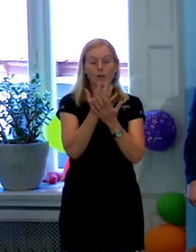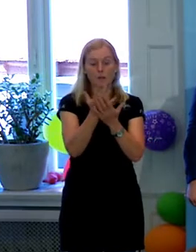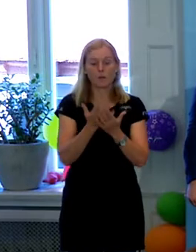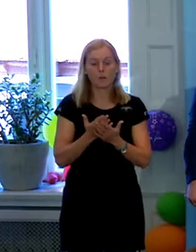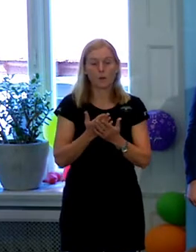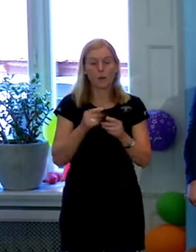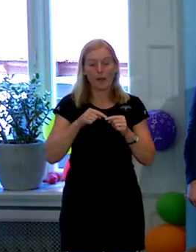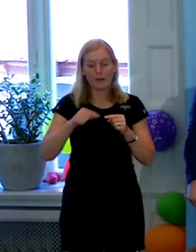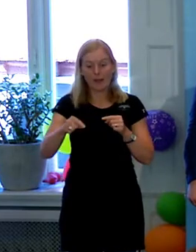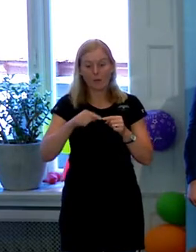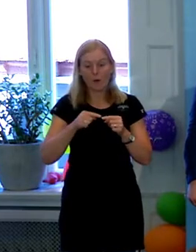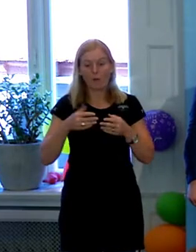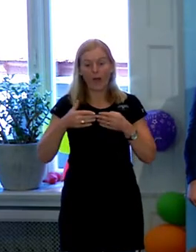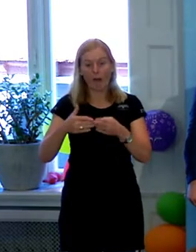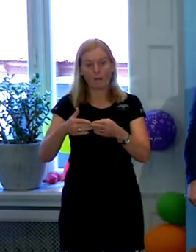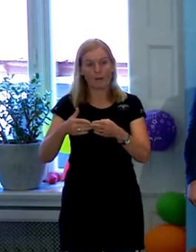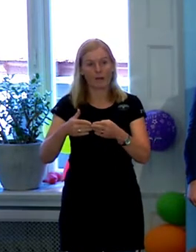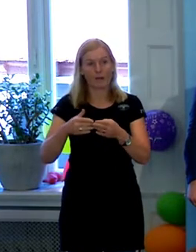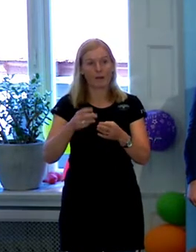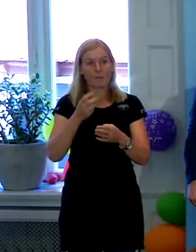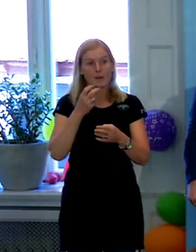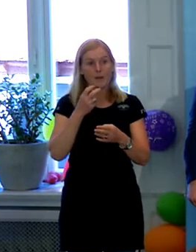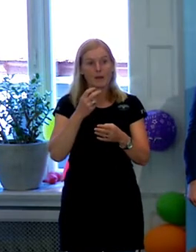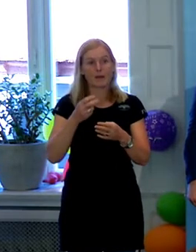till och från hamnarna när det gäller järnväg.